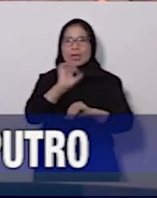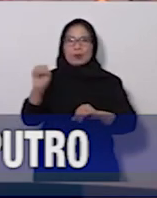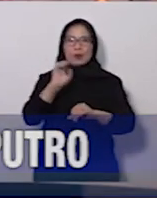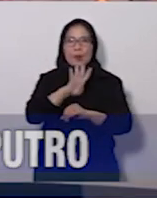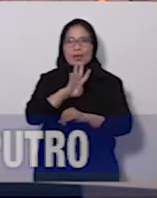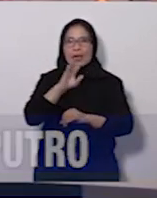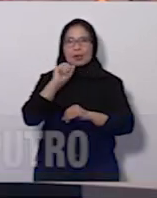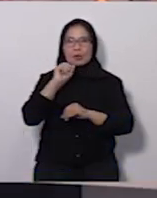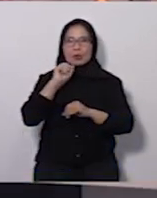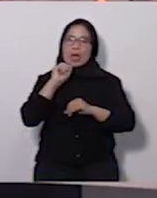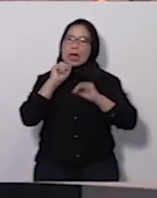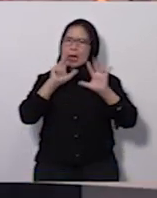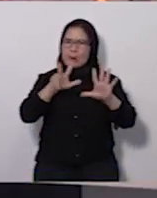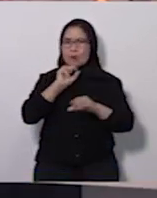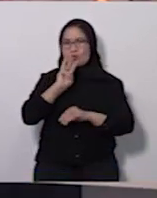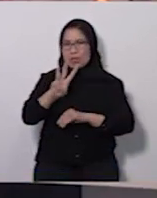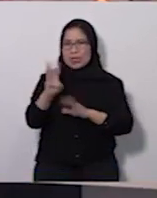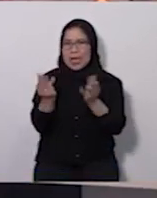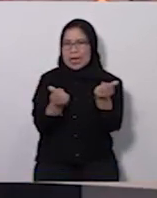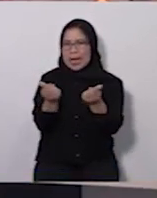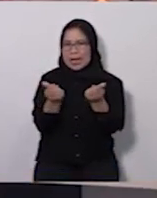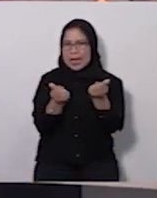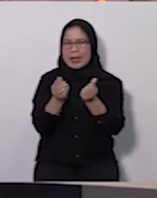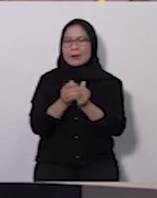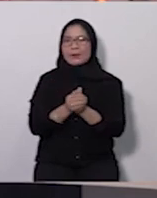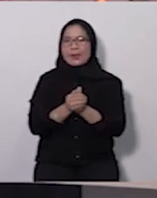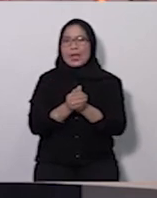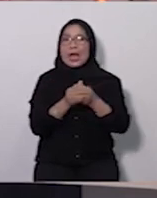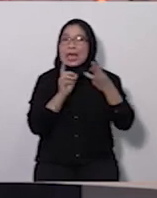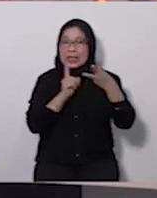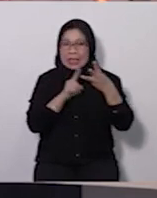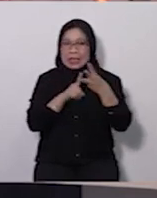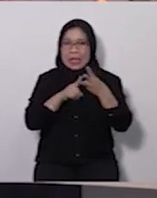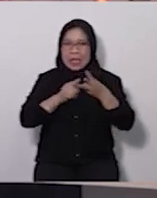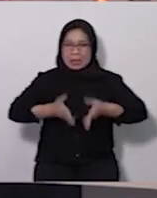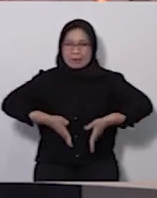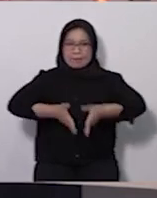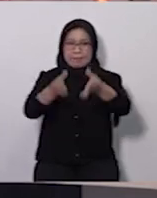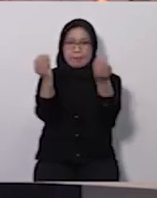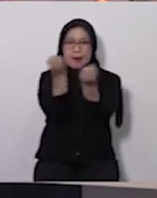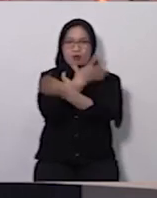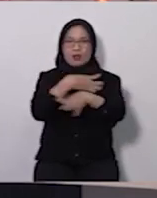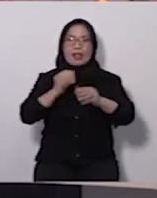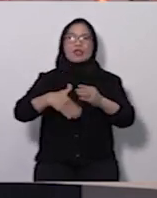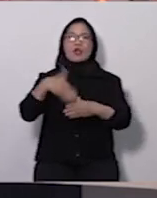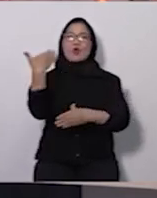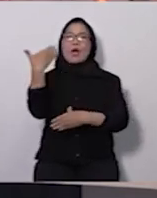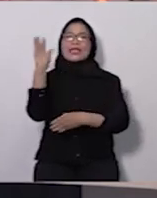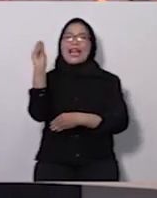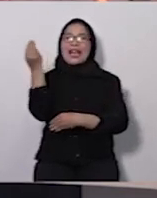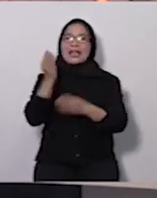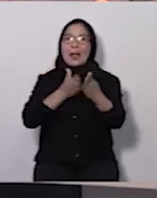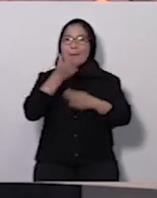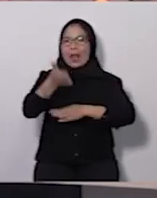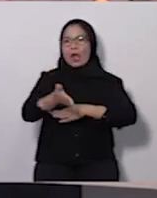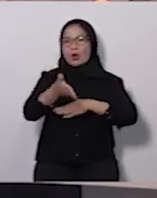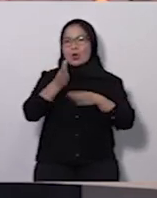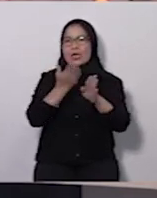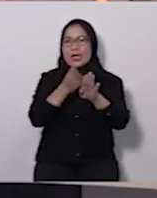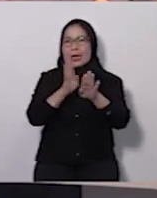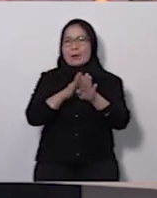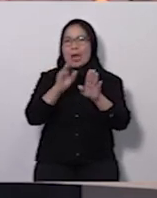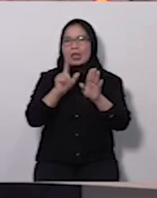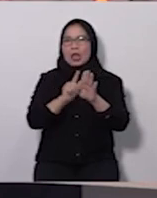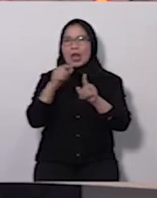9.483 kendaraan 3 volume arus lalu lintas yang keluar Jakarta melalui gerbang tol